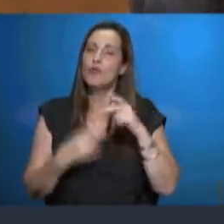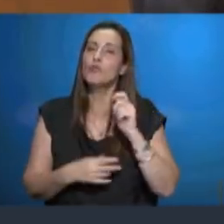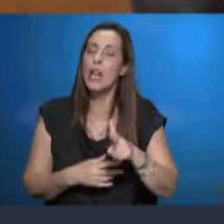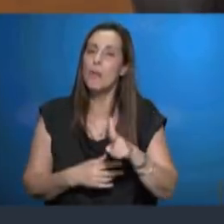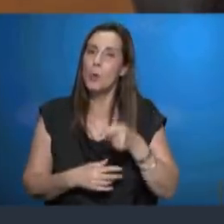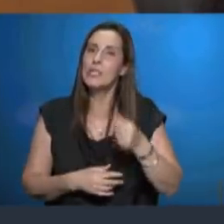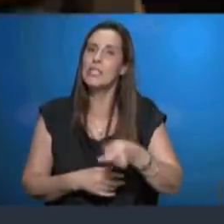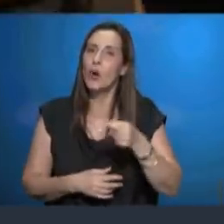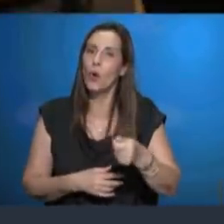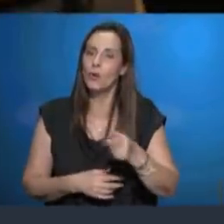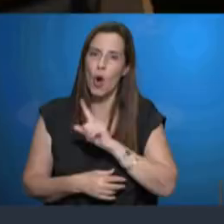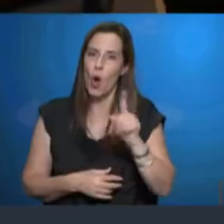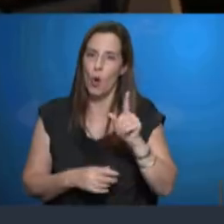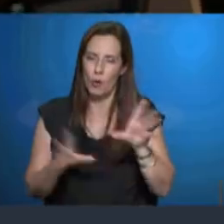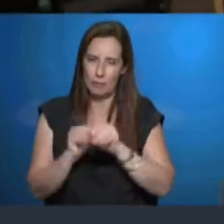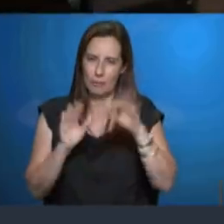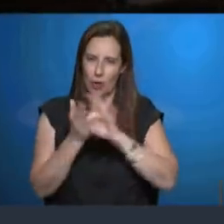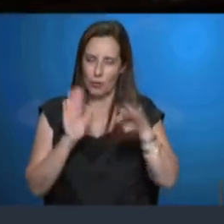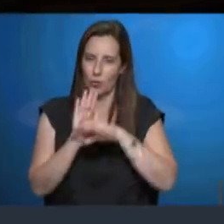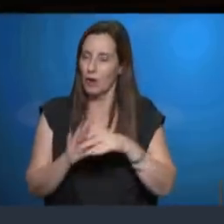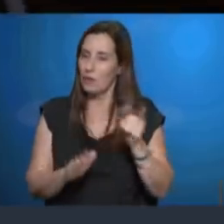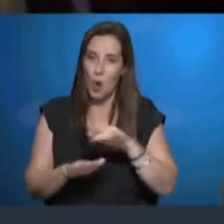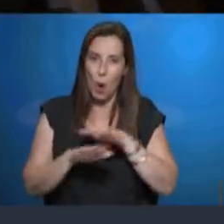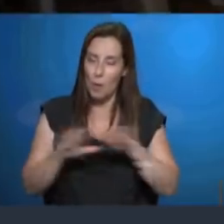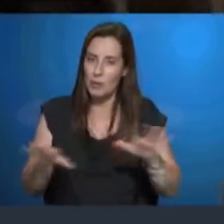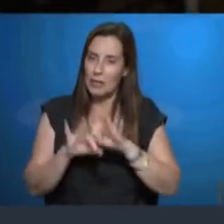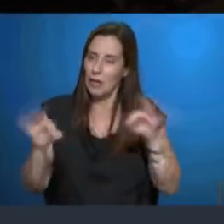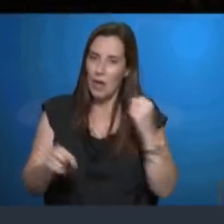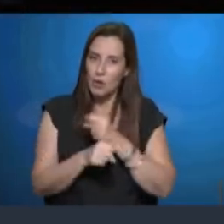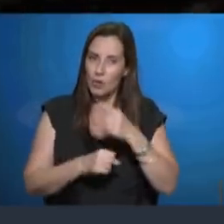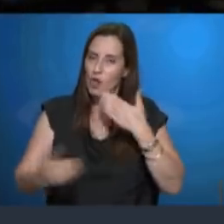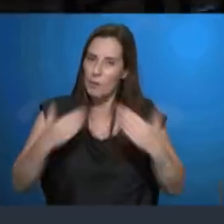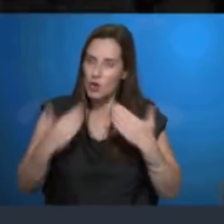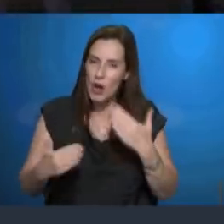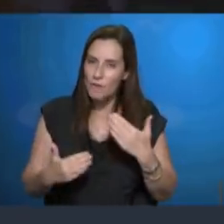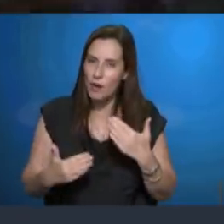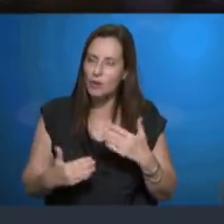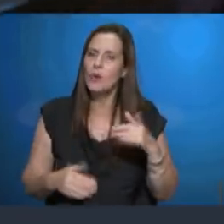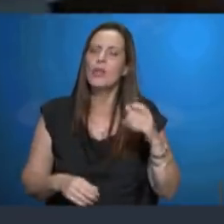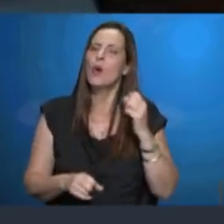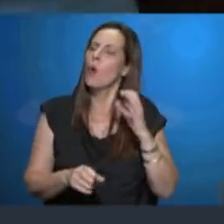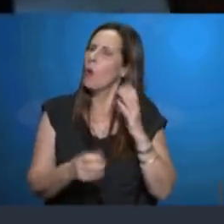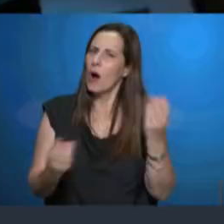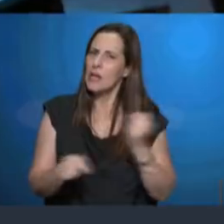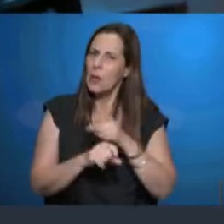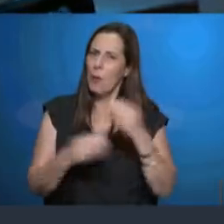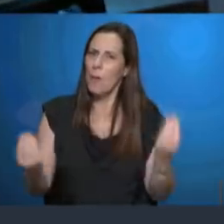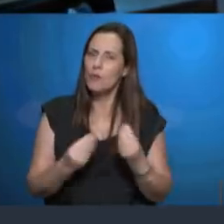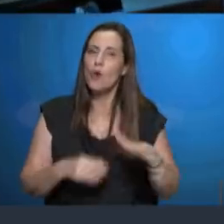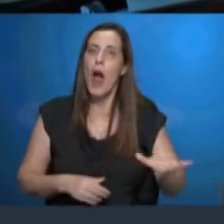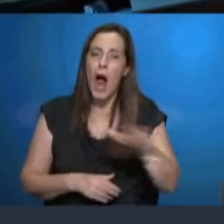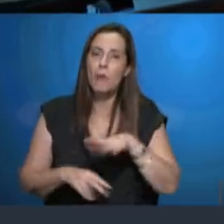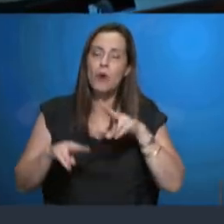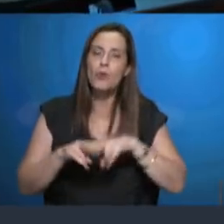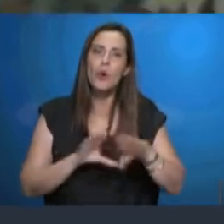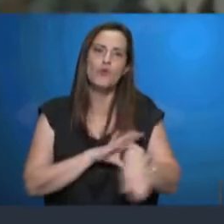דמי שכירות לא מוגנים. וזה לא שהמועצה החלה לקיים שם ישיבות, הוא עשתה בו שימוש אחר. השטח פשוט